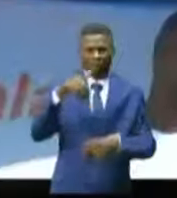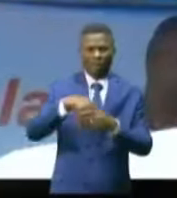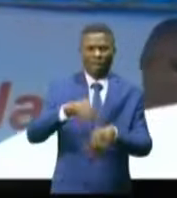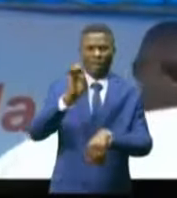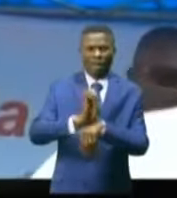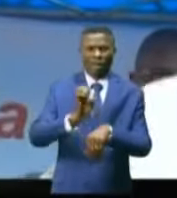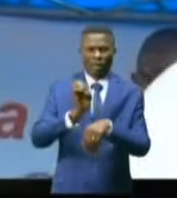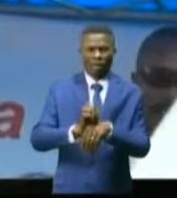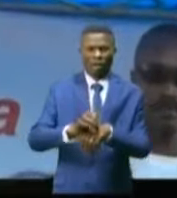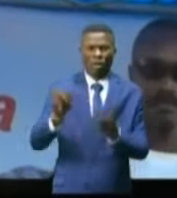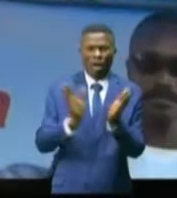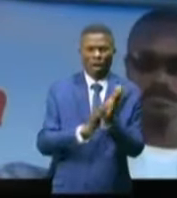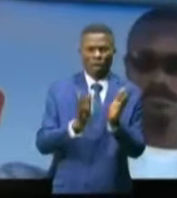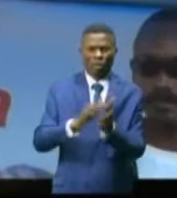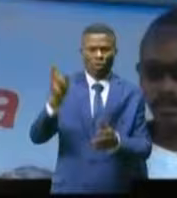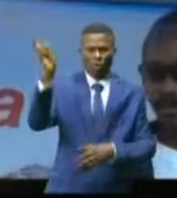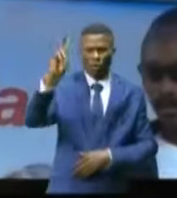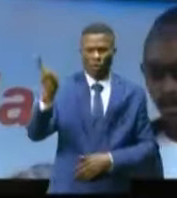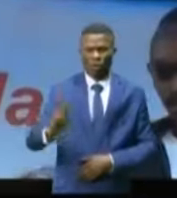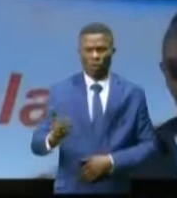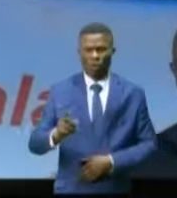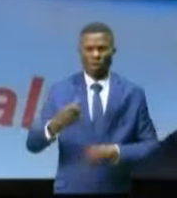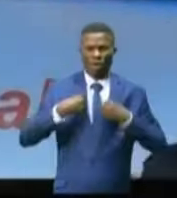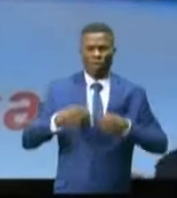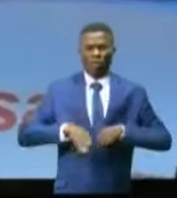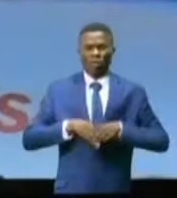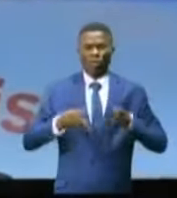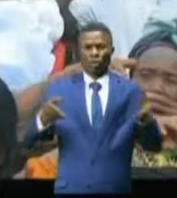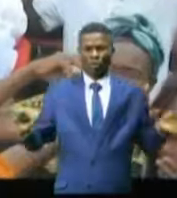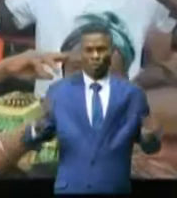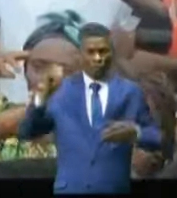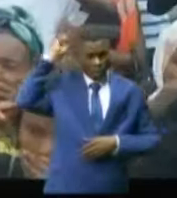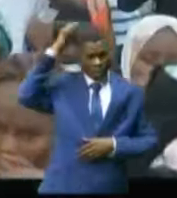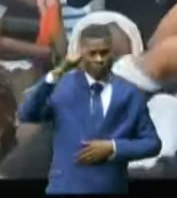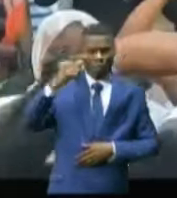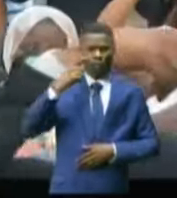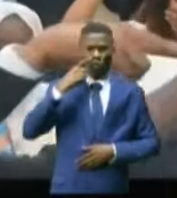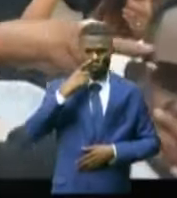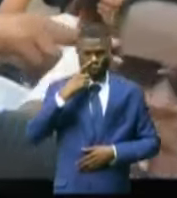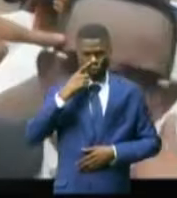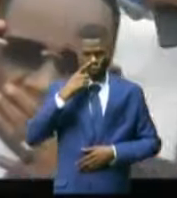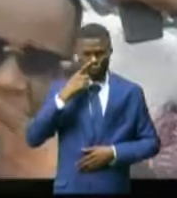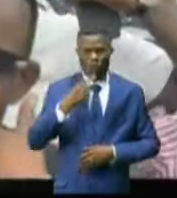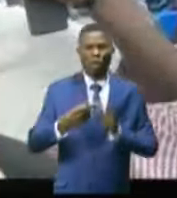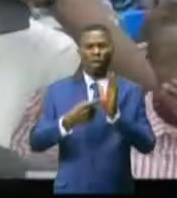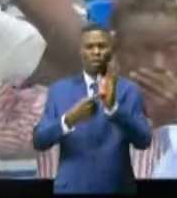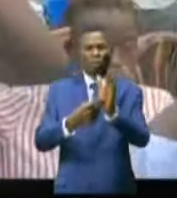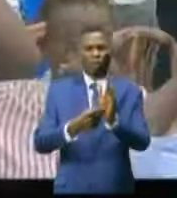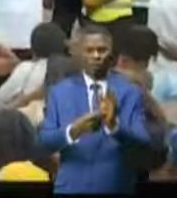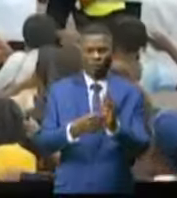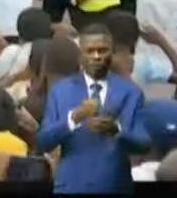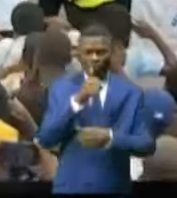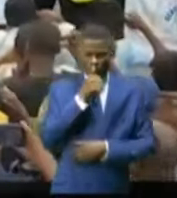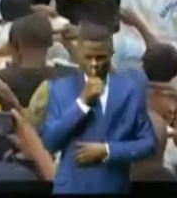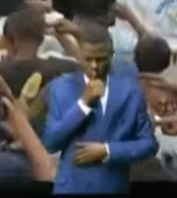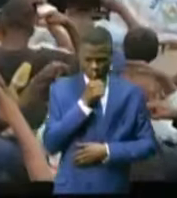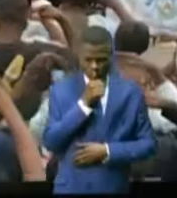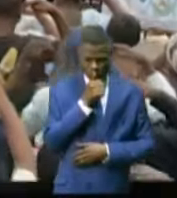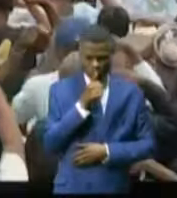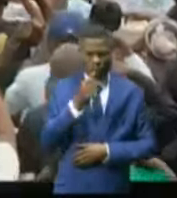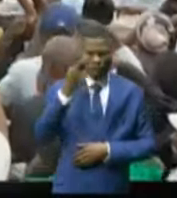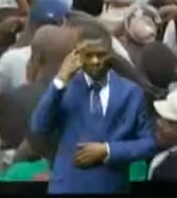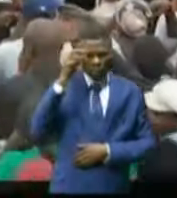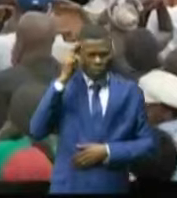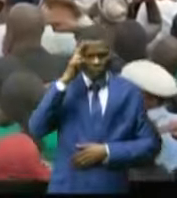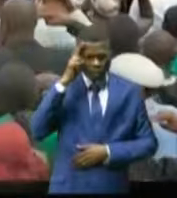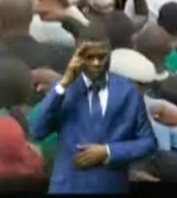Kitambo. Elle-même en chemise militaire déboutonnée sur un t-shirt noir. La grande rencontre s'ouvre avec une minute de silence en hommage aux victimes